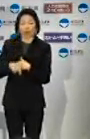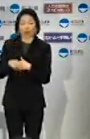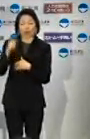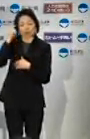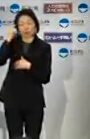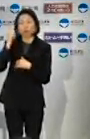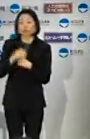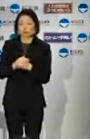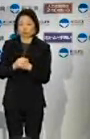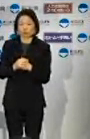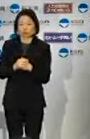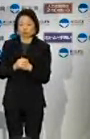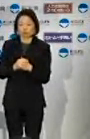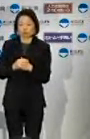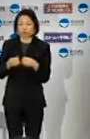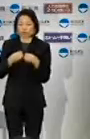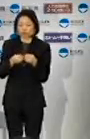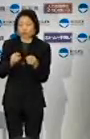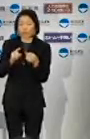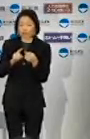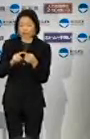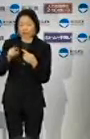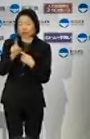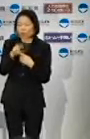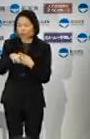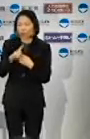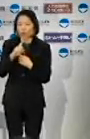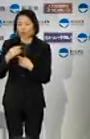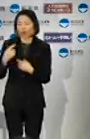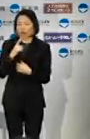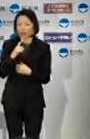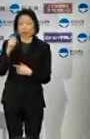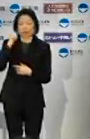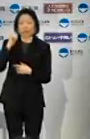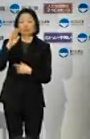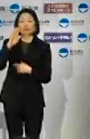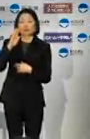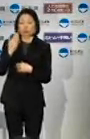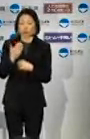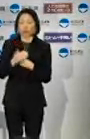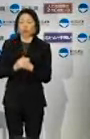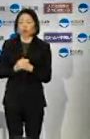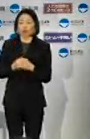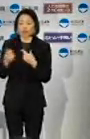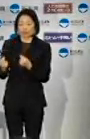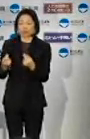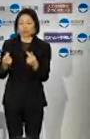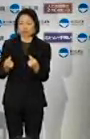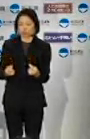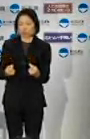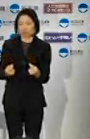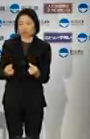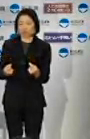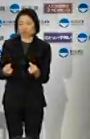的にこことここっていうところまで私は承知しておりませんけれども、まあ、そうしたものについては着実に、